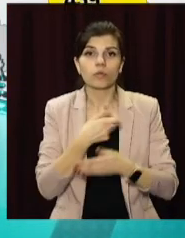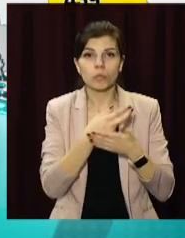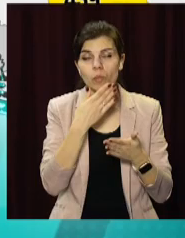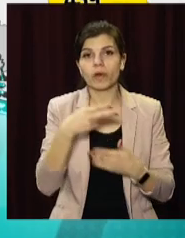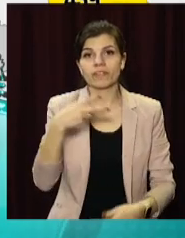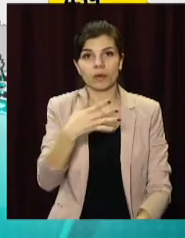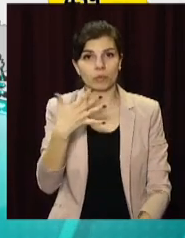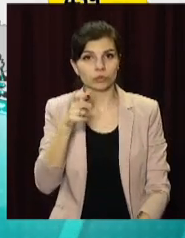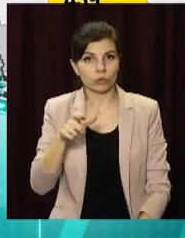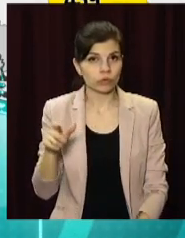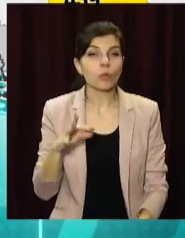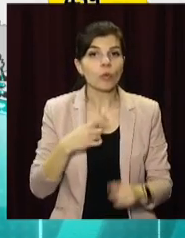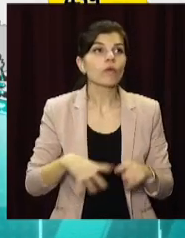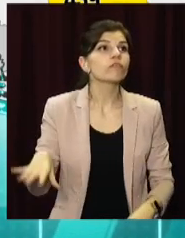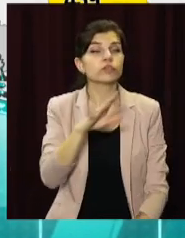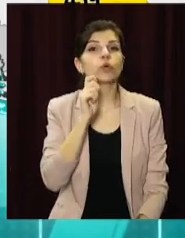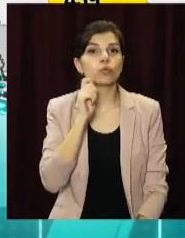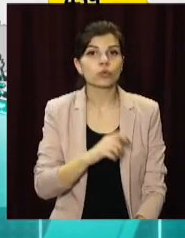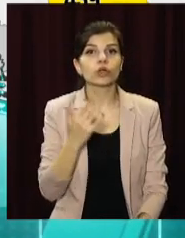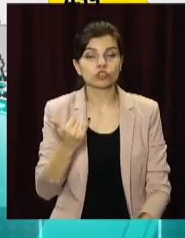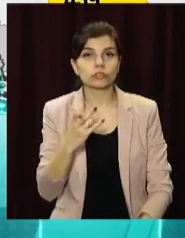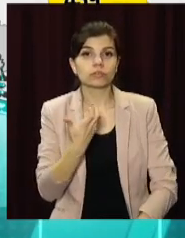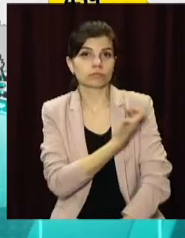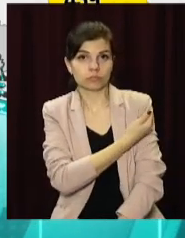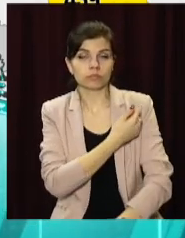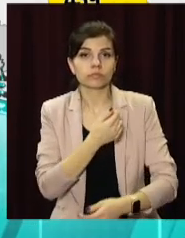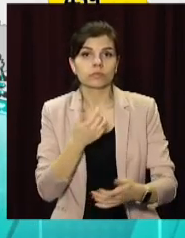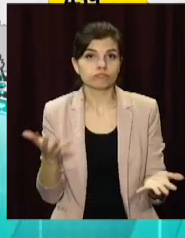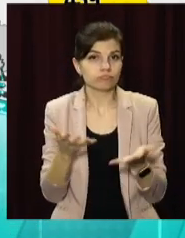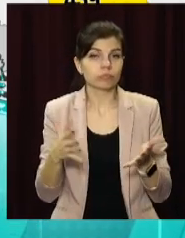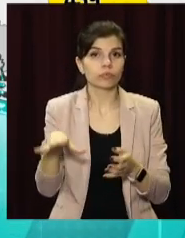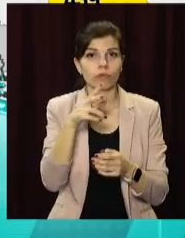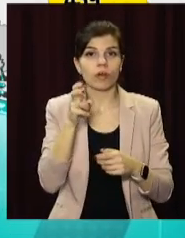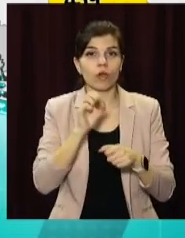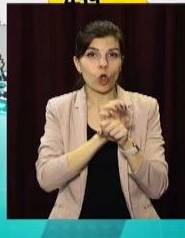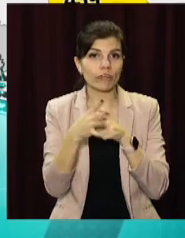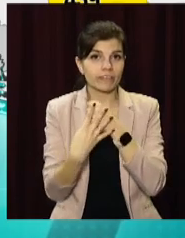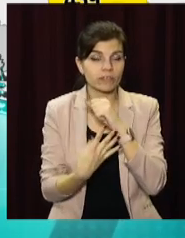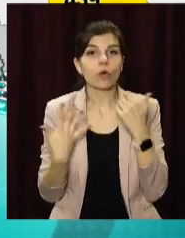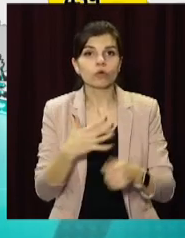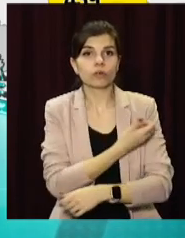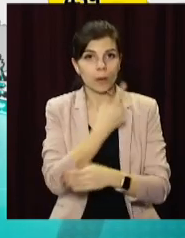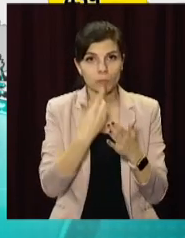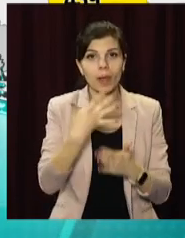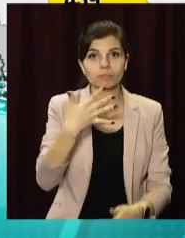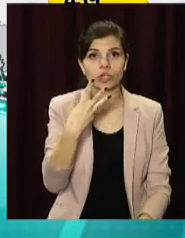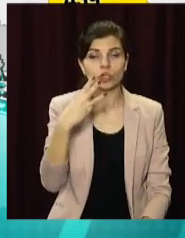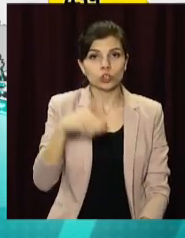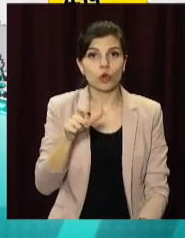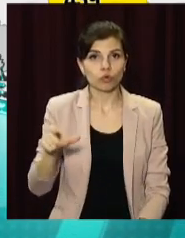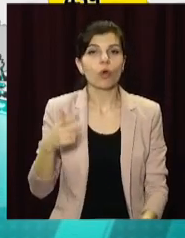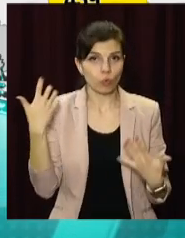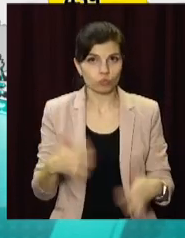тисячі людей. Тому в Україні триває кампанія з вакцинації від COVID-19. Наразі вже прищепили понад 53 тисячі